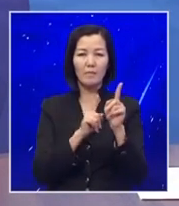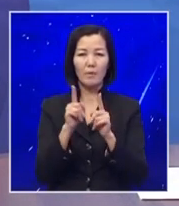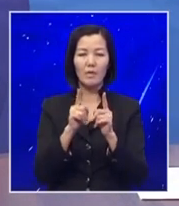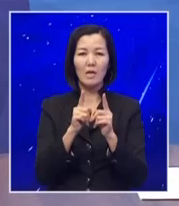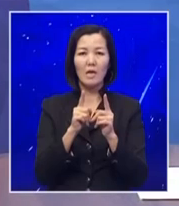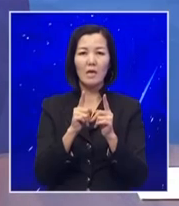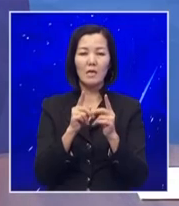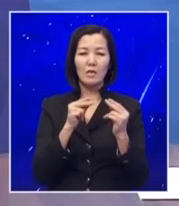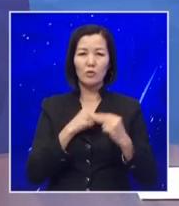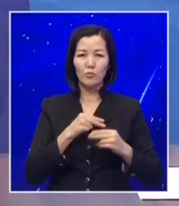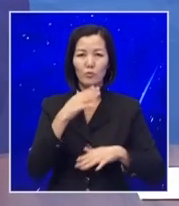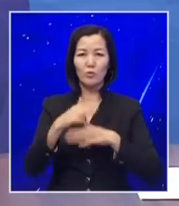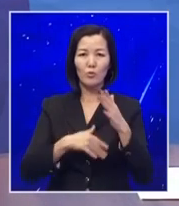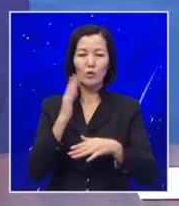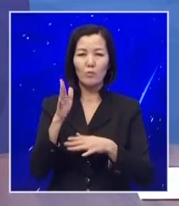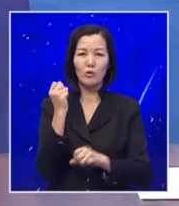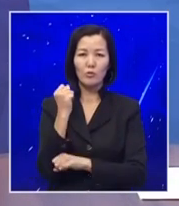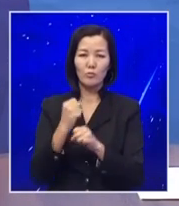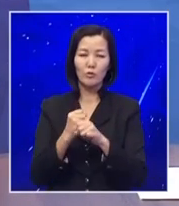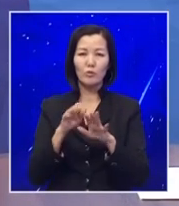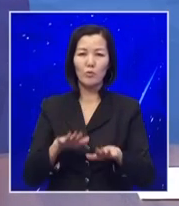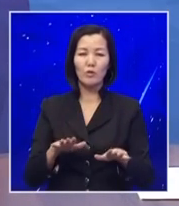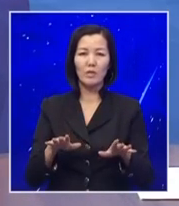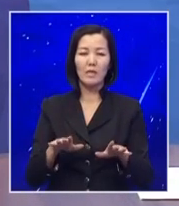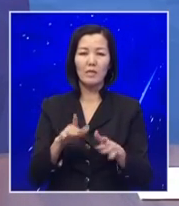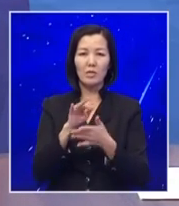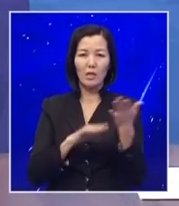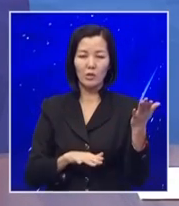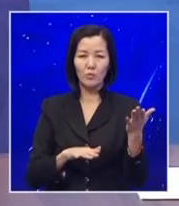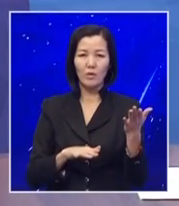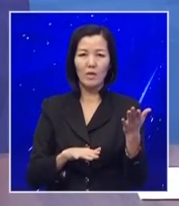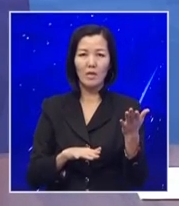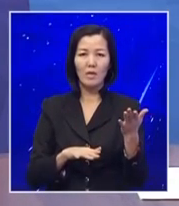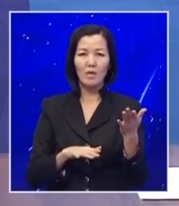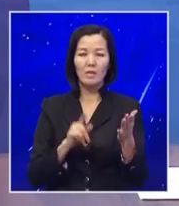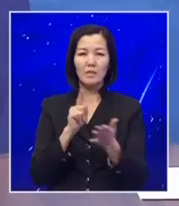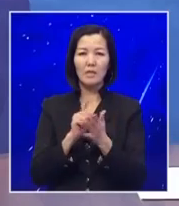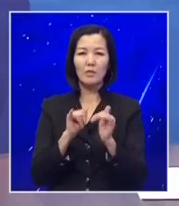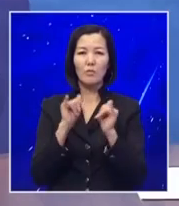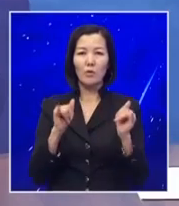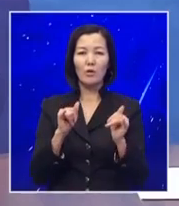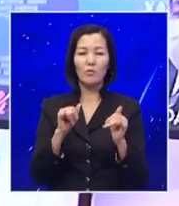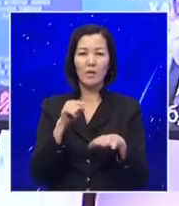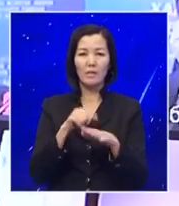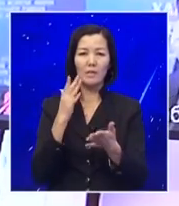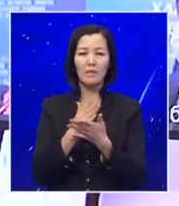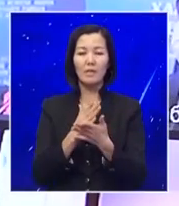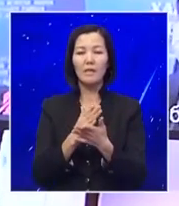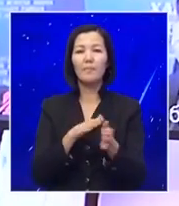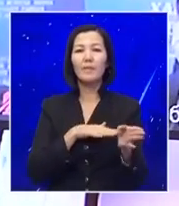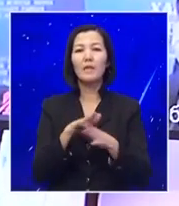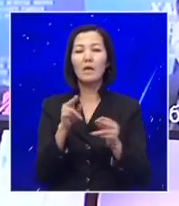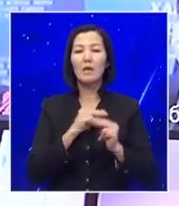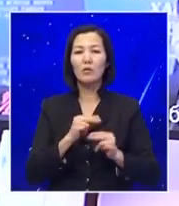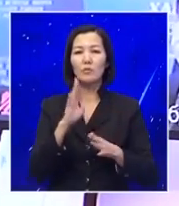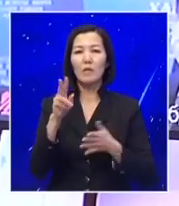Бұл жаңағы жұмыс орындарының арқарата жұмыс істеуіне және де салықтың ұлғаюына септігін тигізеді. Атқарылған